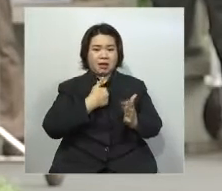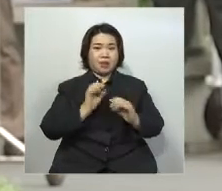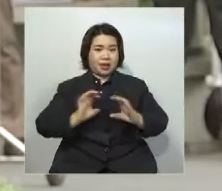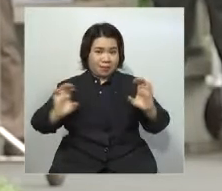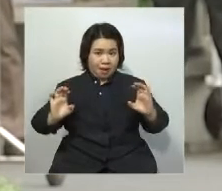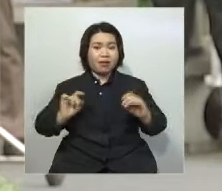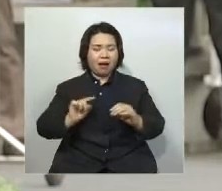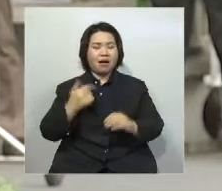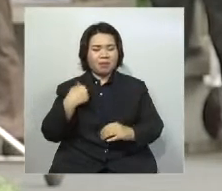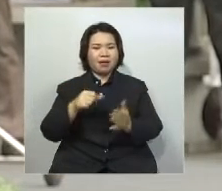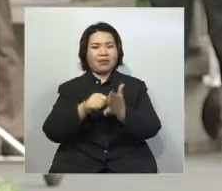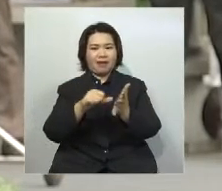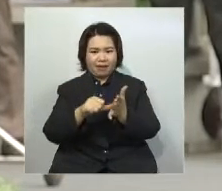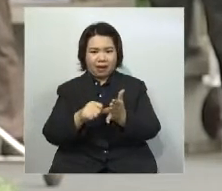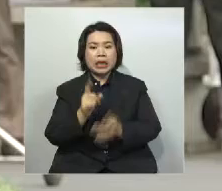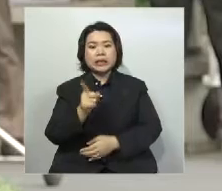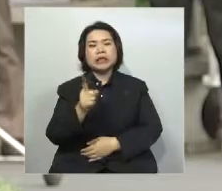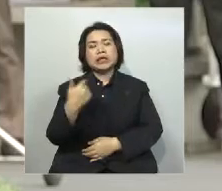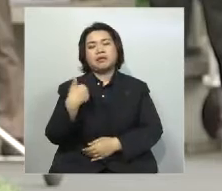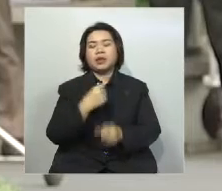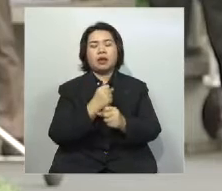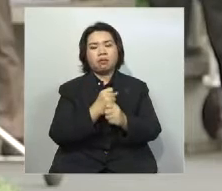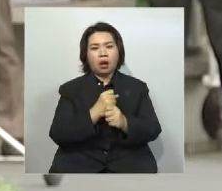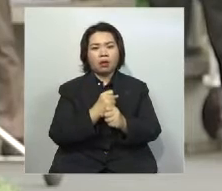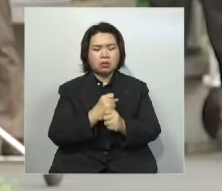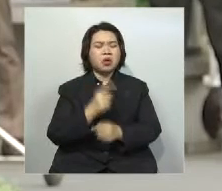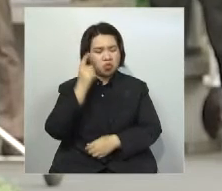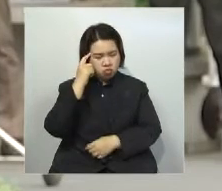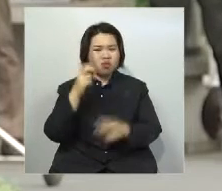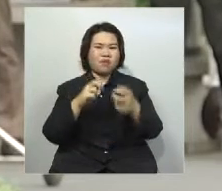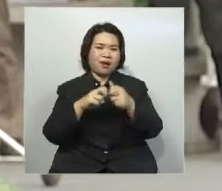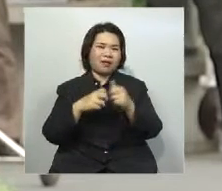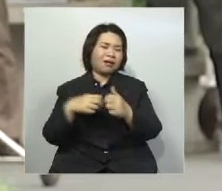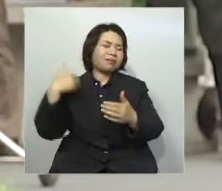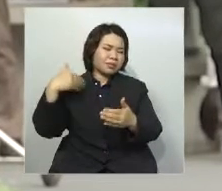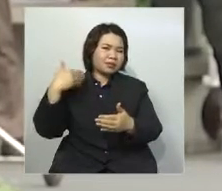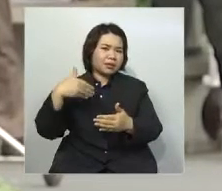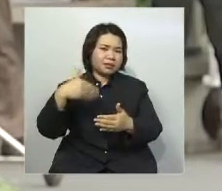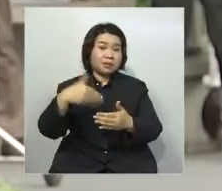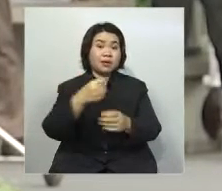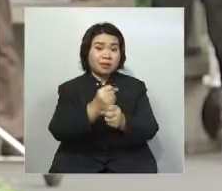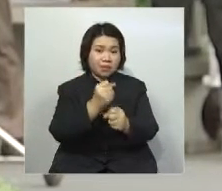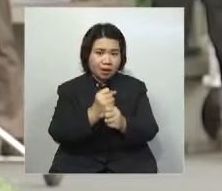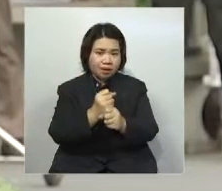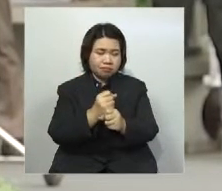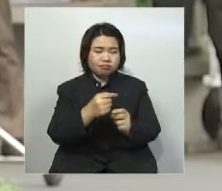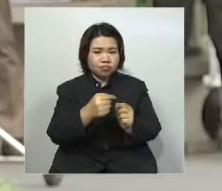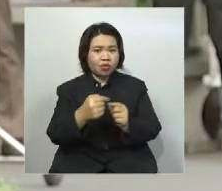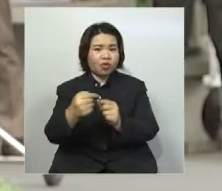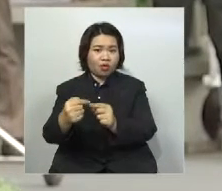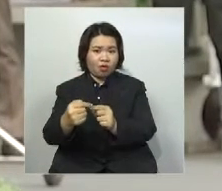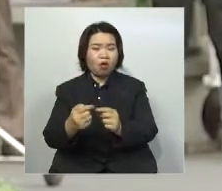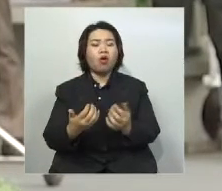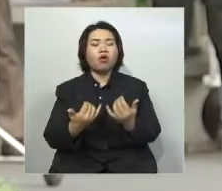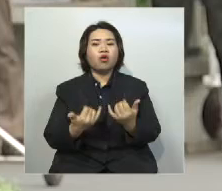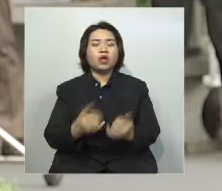ามาแน่นอนครับการทำอะไรต่างๆก็มีปัญหาอยู่พอสมควรเราก็จะต้องค่อยๆดำเนินการต่อไปทางนี้